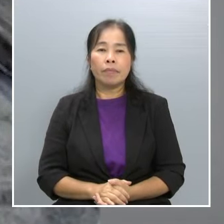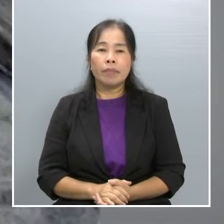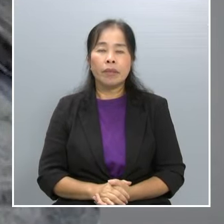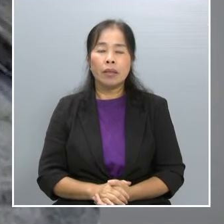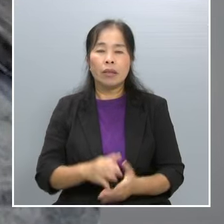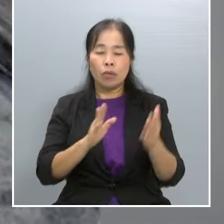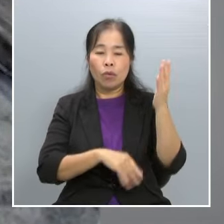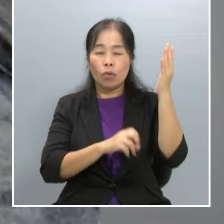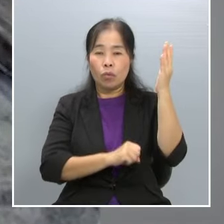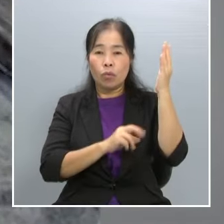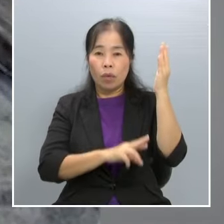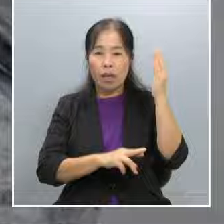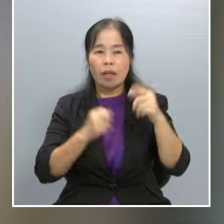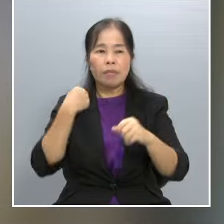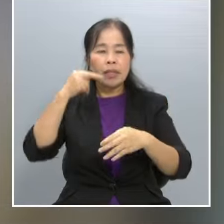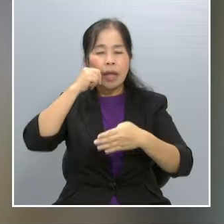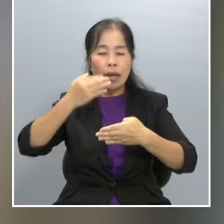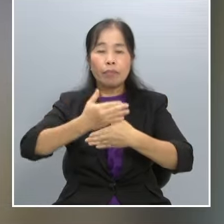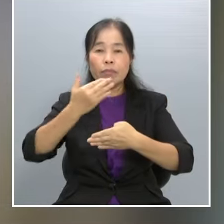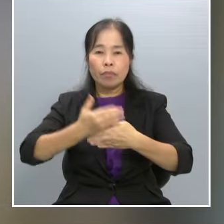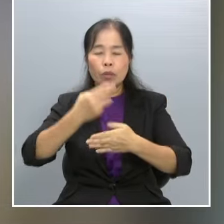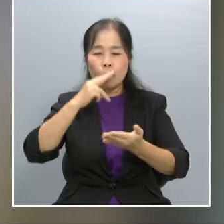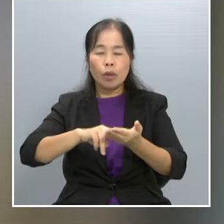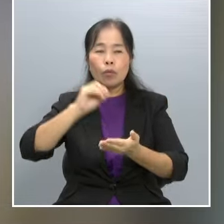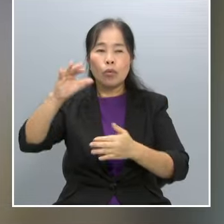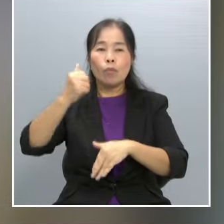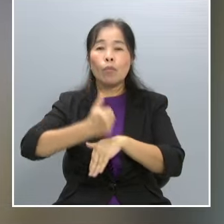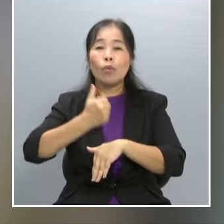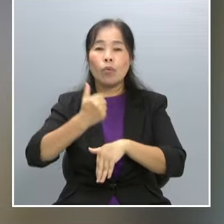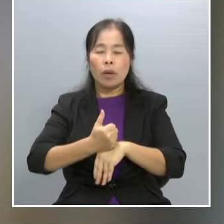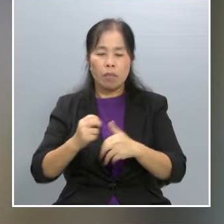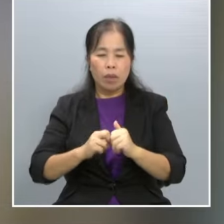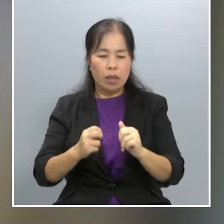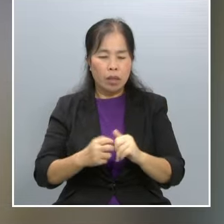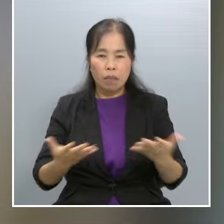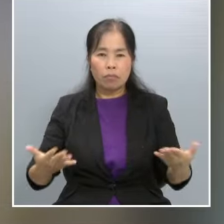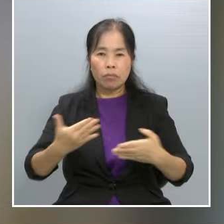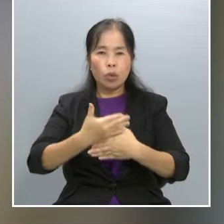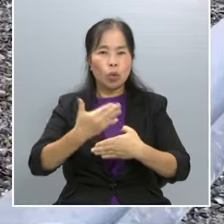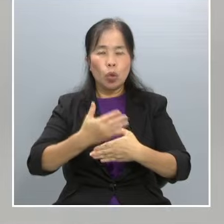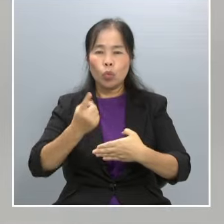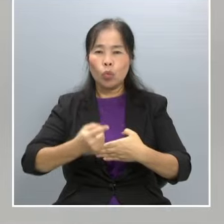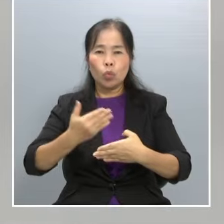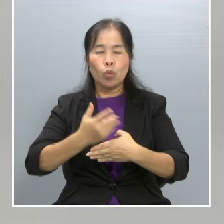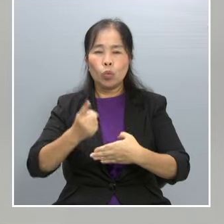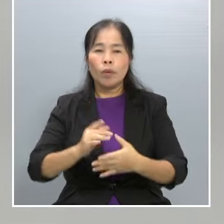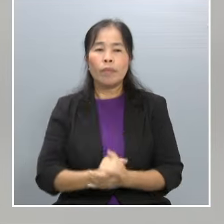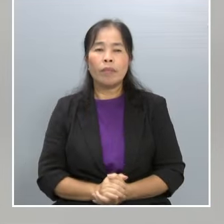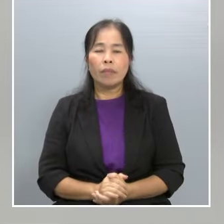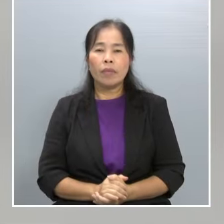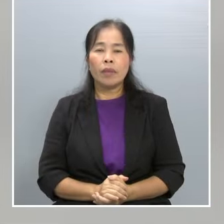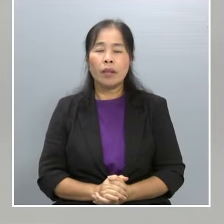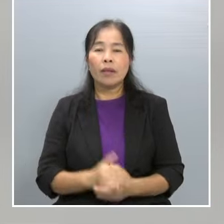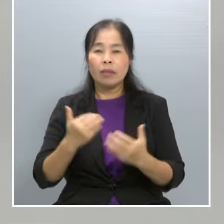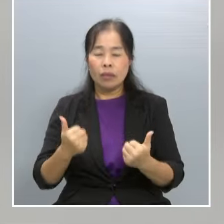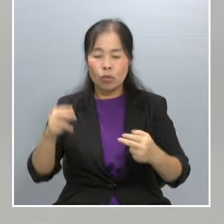เขื่อนเชี่ยวหรานทำหนังสือถึงผู้ว่าบอกไม่มีปัญหาเรื่องเขื่อน คือผู้ว่าถามเลยนะคะก็ยืนยันว่าจากการตร